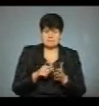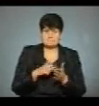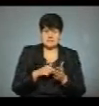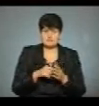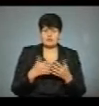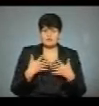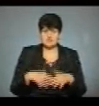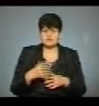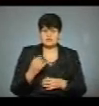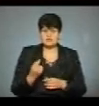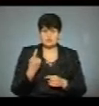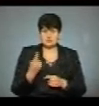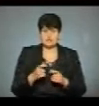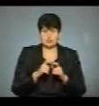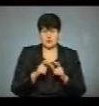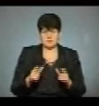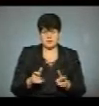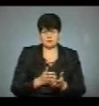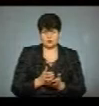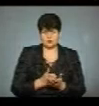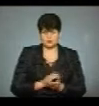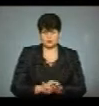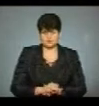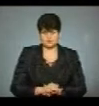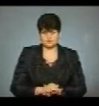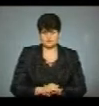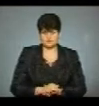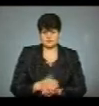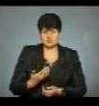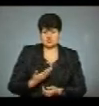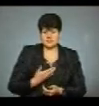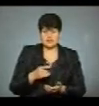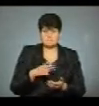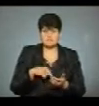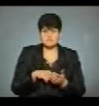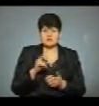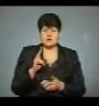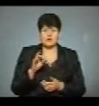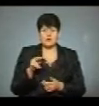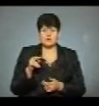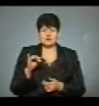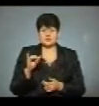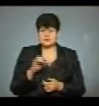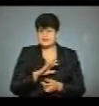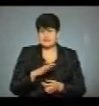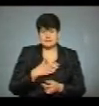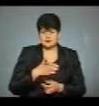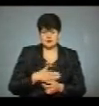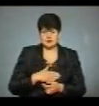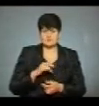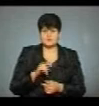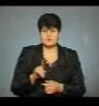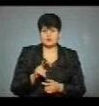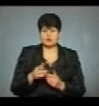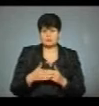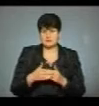втратить ще один об'єкт інфраструктури. Жителі міста Копичанець невдоволені, що в